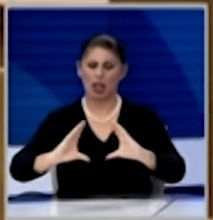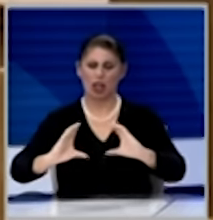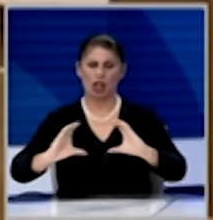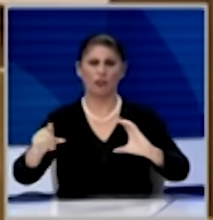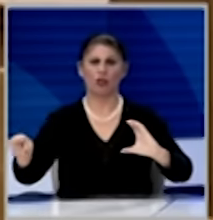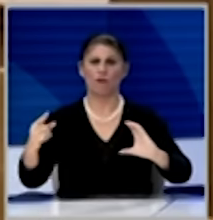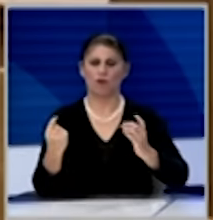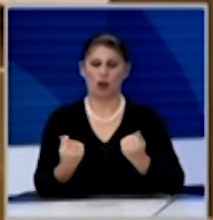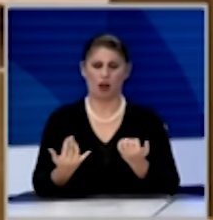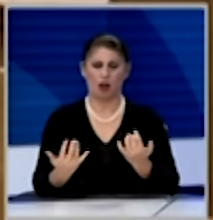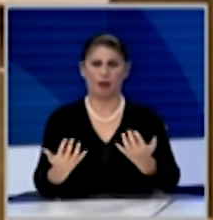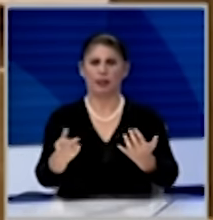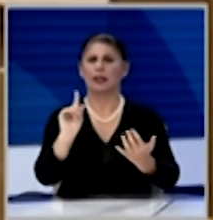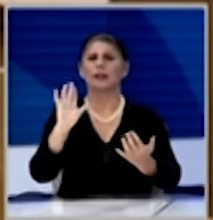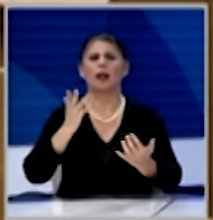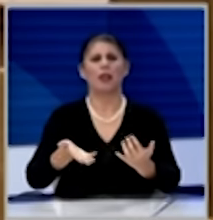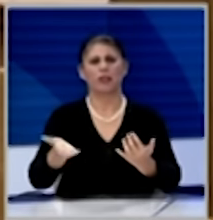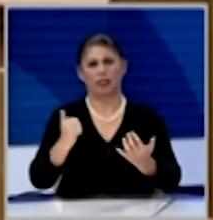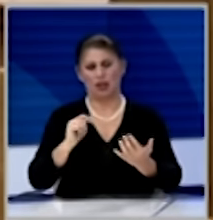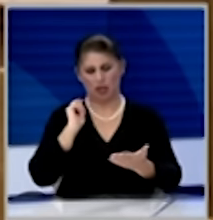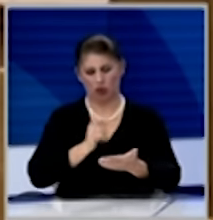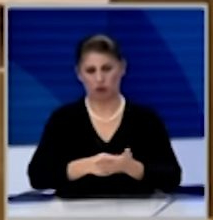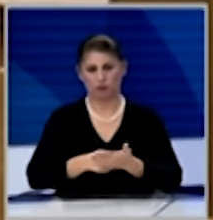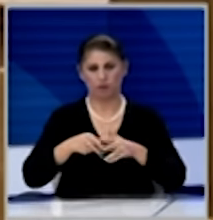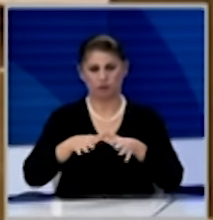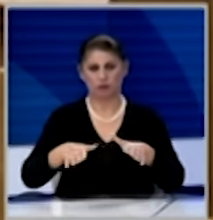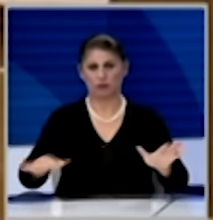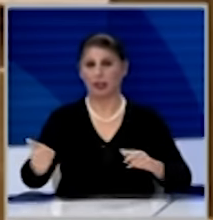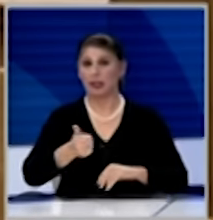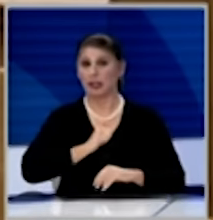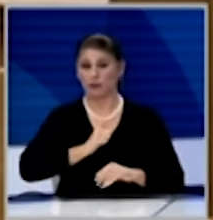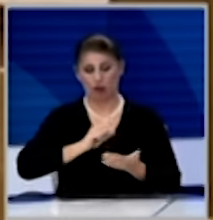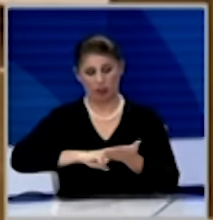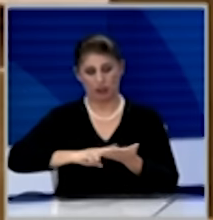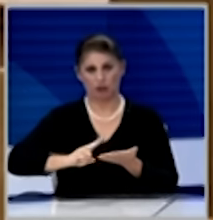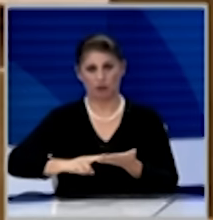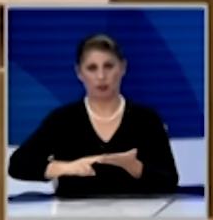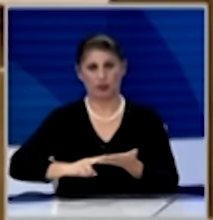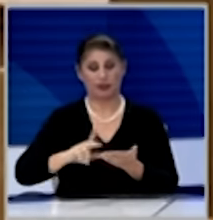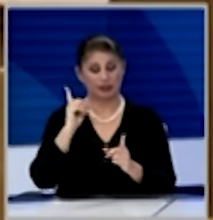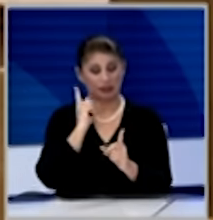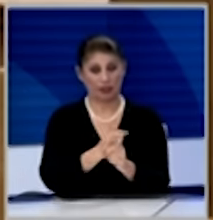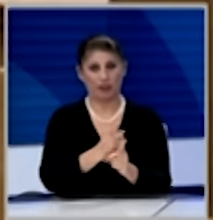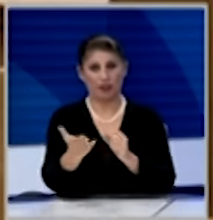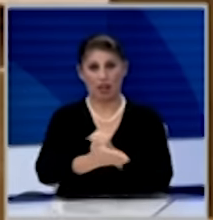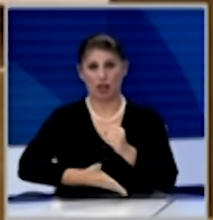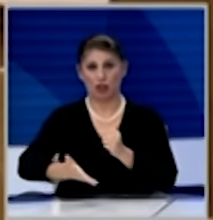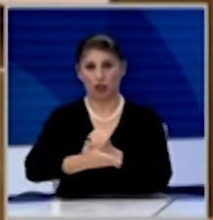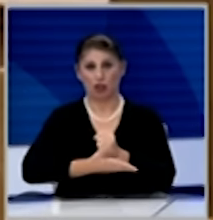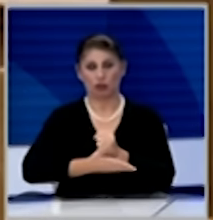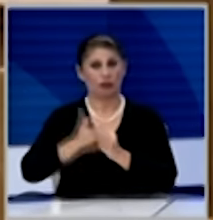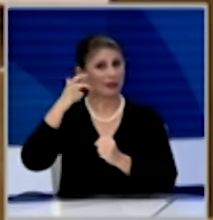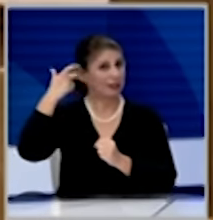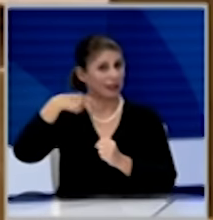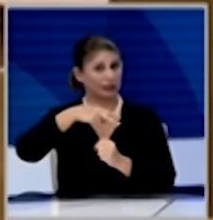γιατί δεν έχουν αγοραστές η προώθηση της ιδιωτικής ασφάλισης ιδιαίτερα σε αγρότες και